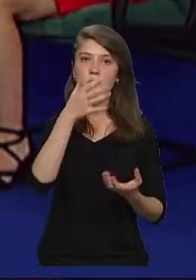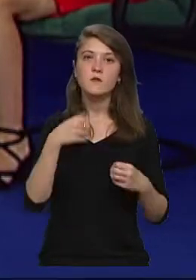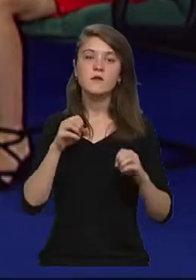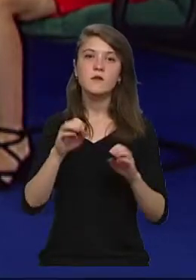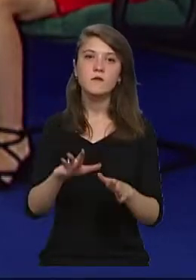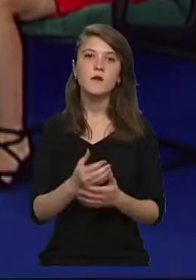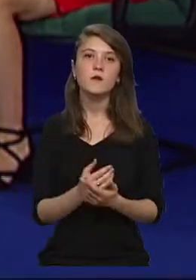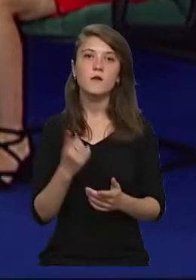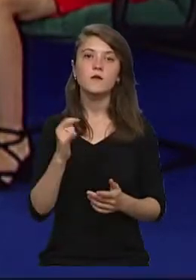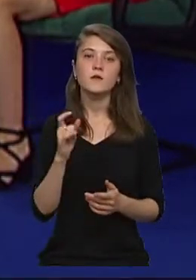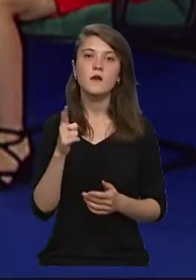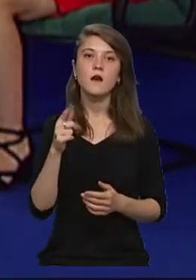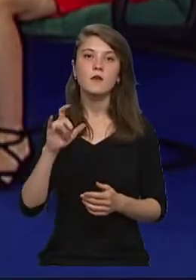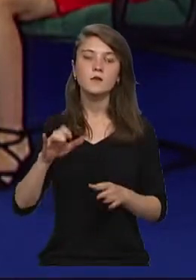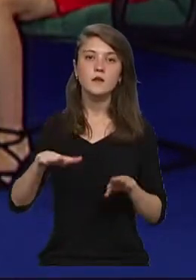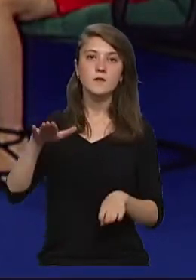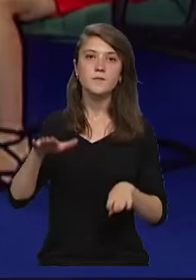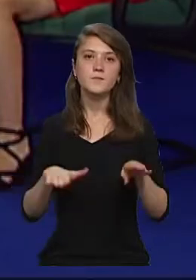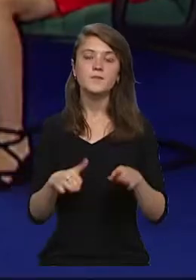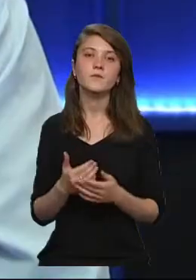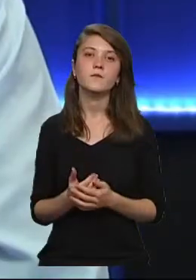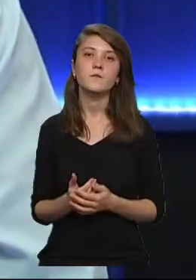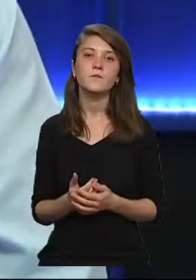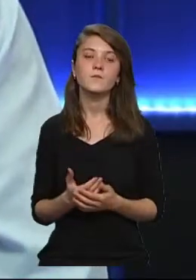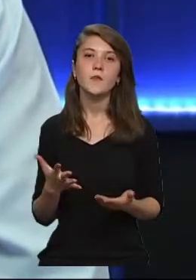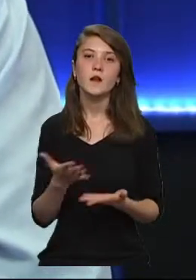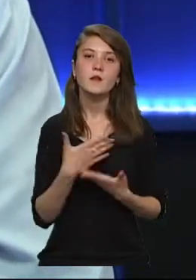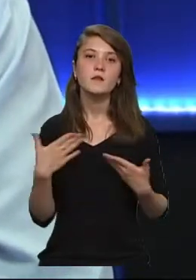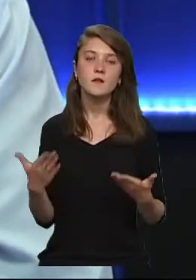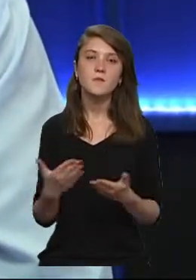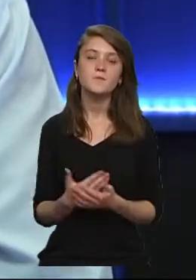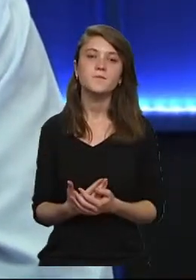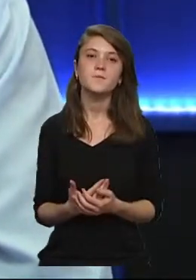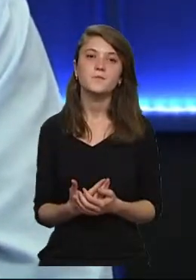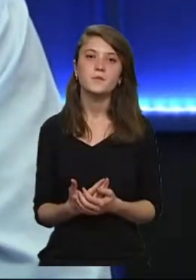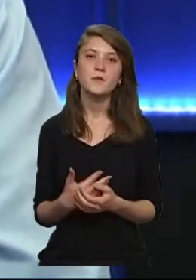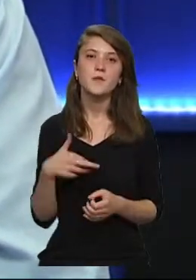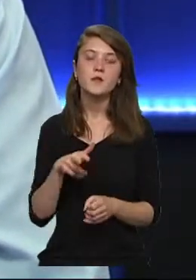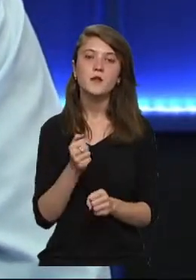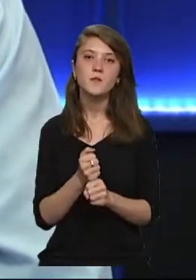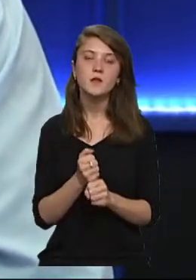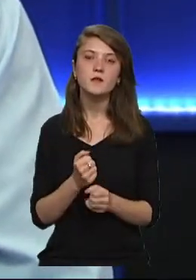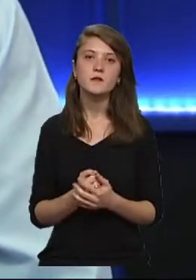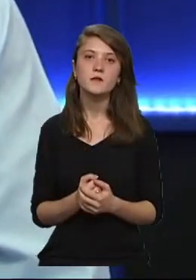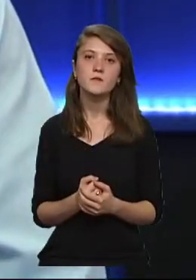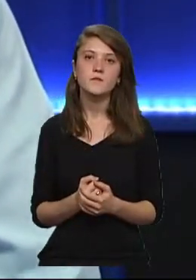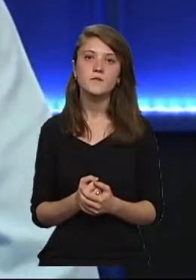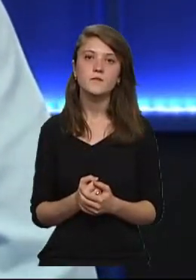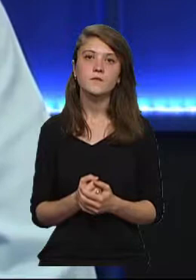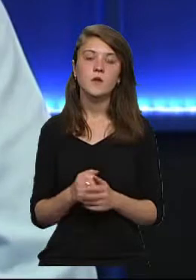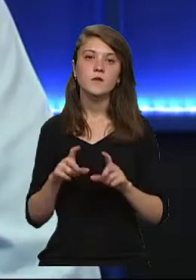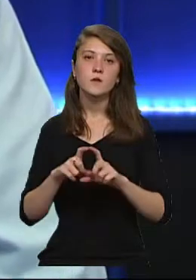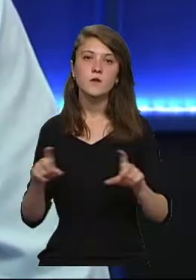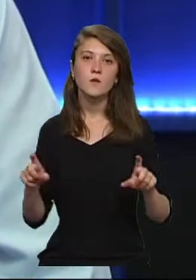одному з якихось галузей. Але якщо в освітньому просторі нам йде робити опорні